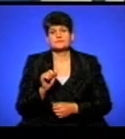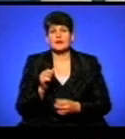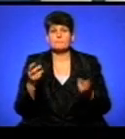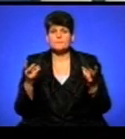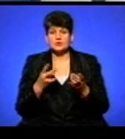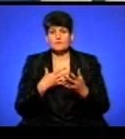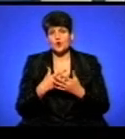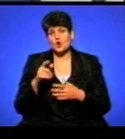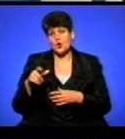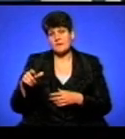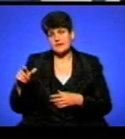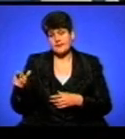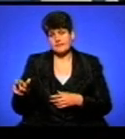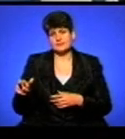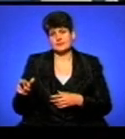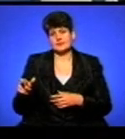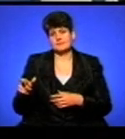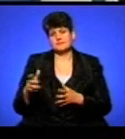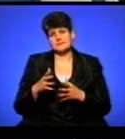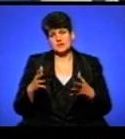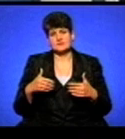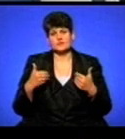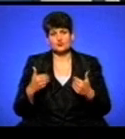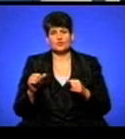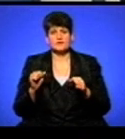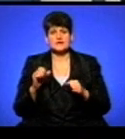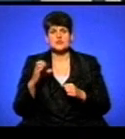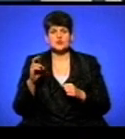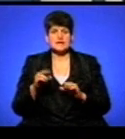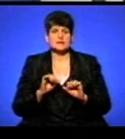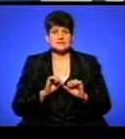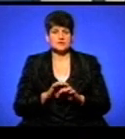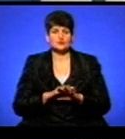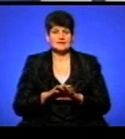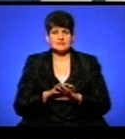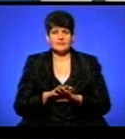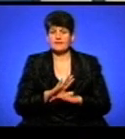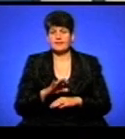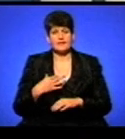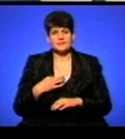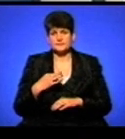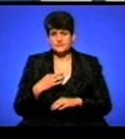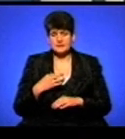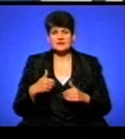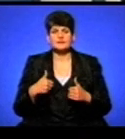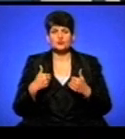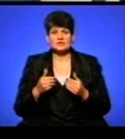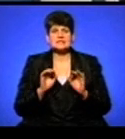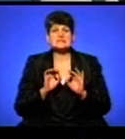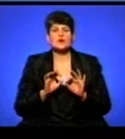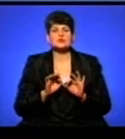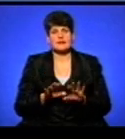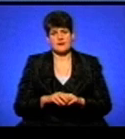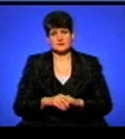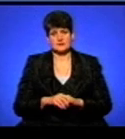потрібно громадянам перш за все звернутися до управління соціального захисту, не знехтувати тим і звернутися за роз'ясненням